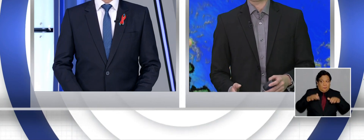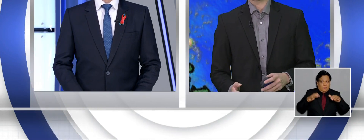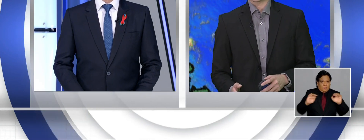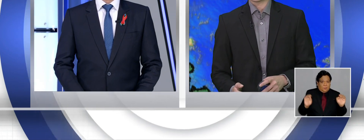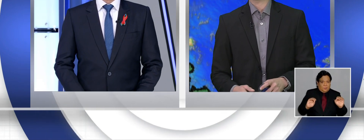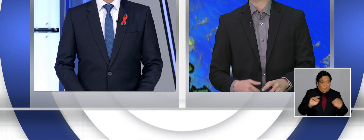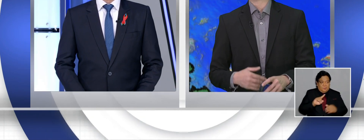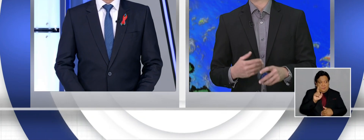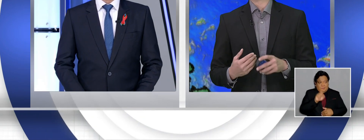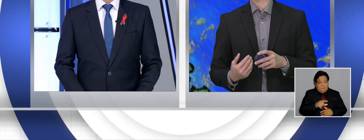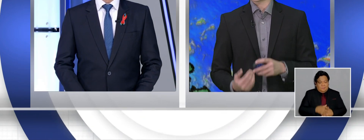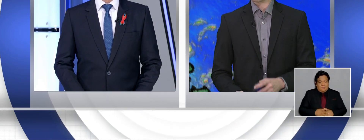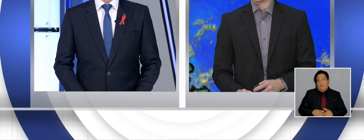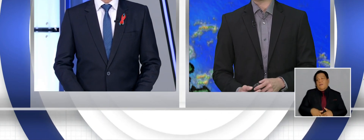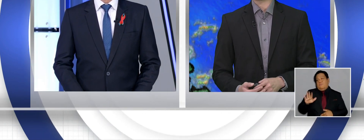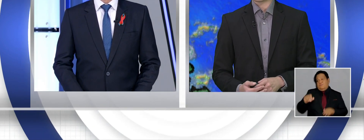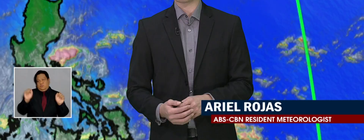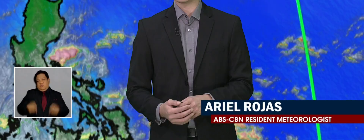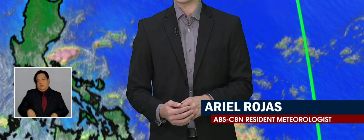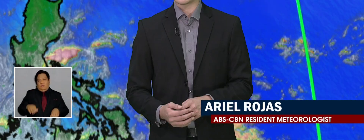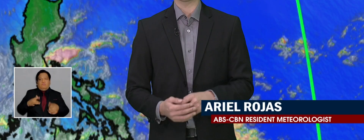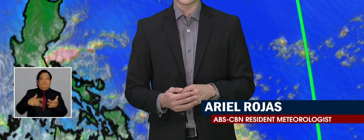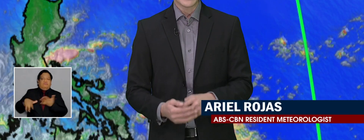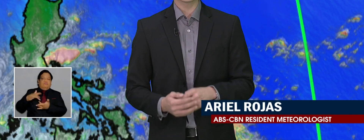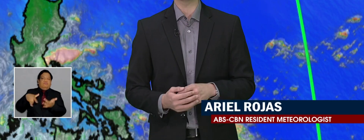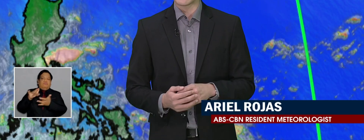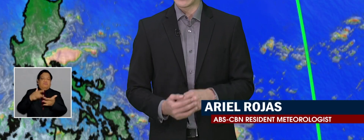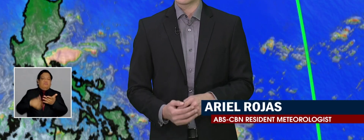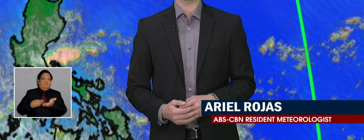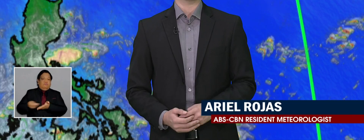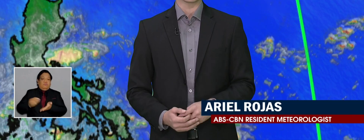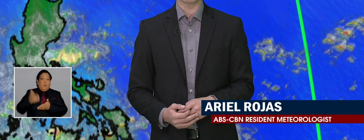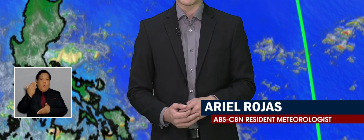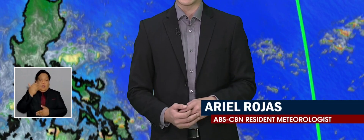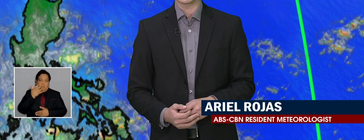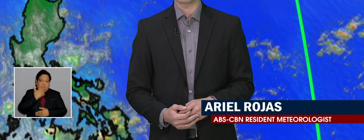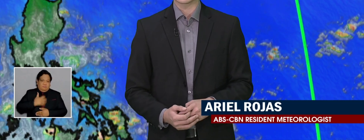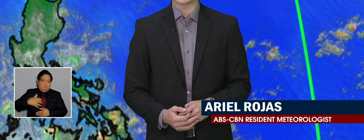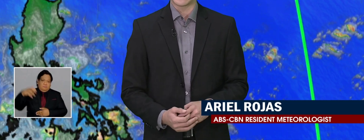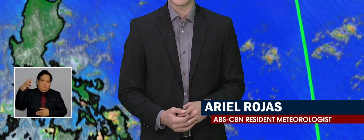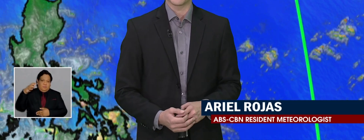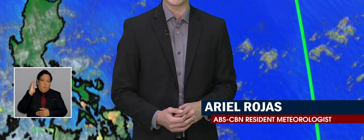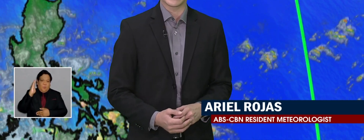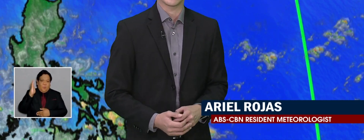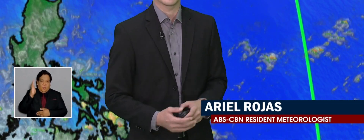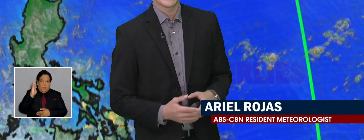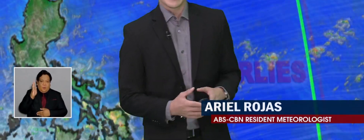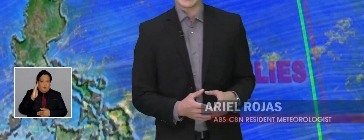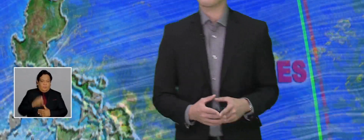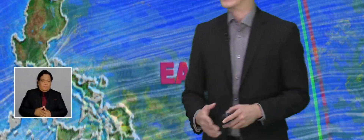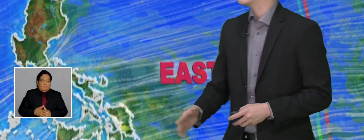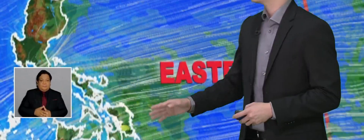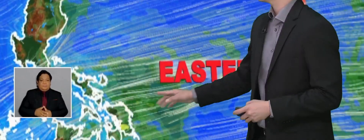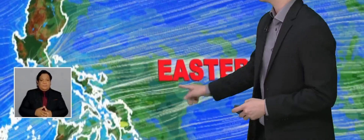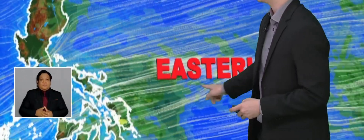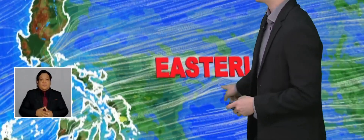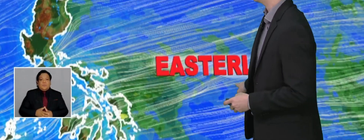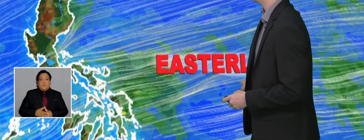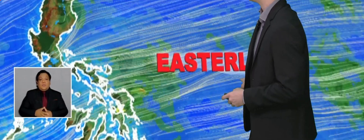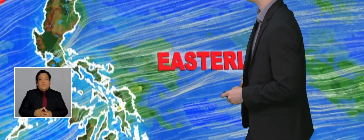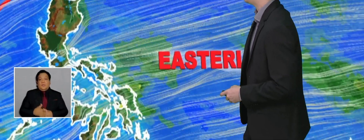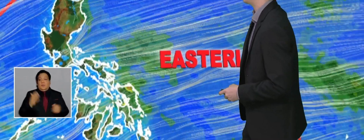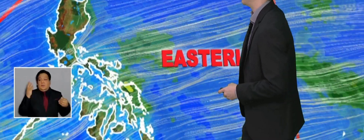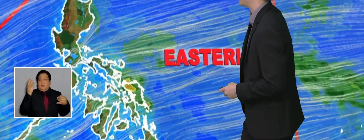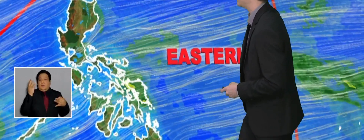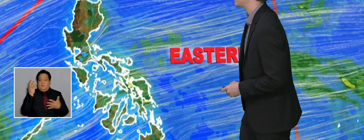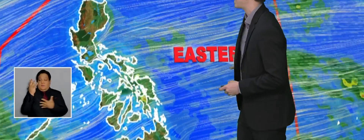pwedeng mamasyal at mag-Christmas shopping ang ating mga kapamilya dahil maaraw sa malaking bahagi ng bansa ngayong weekend. Ang mainit na Easterlies o